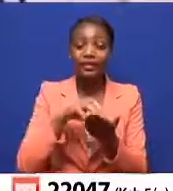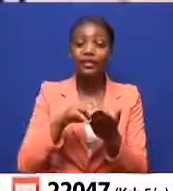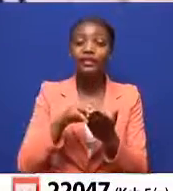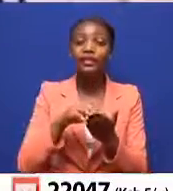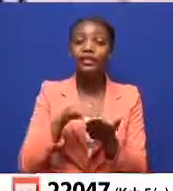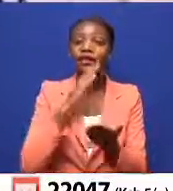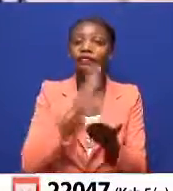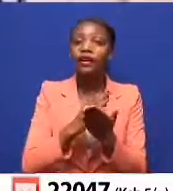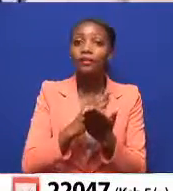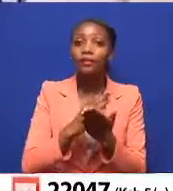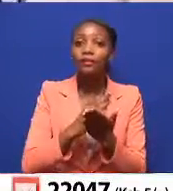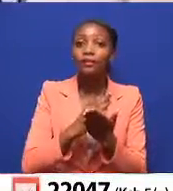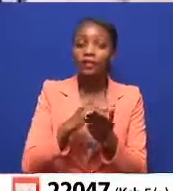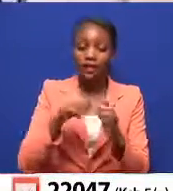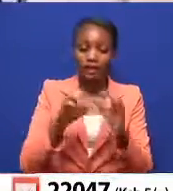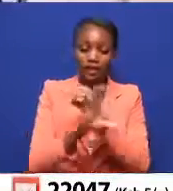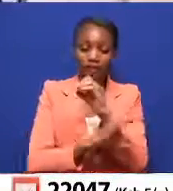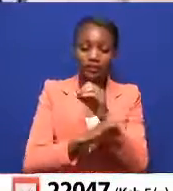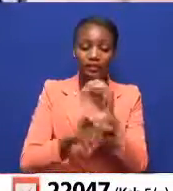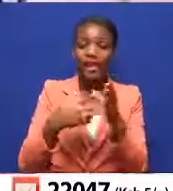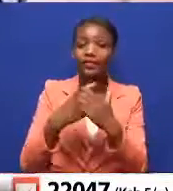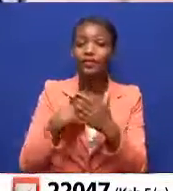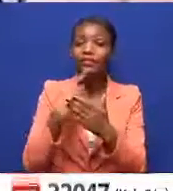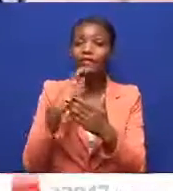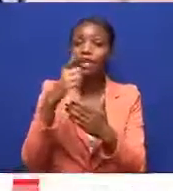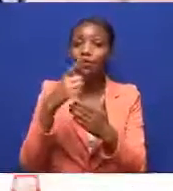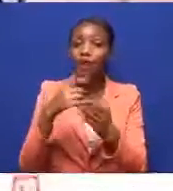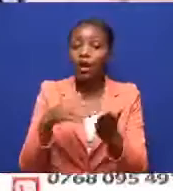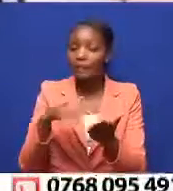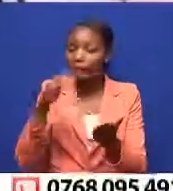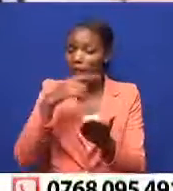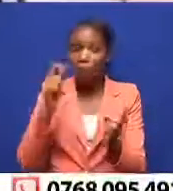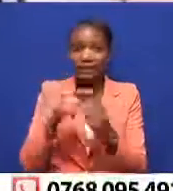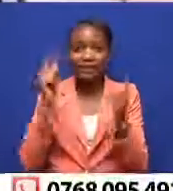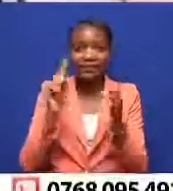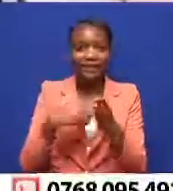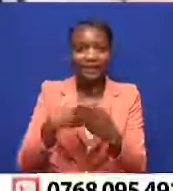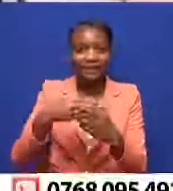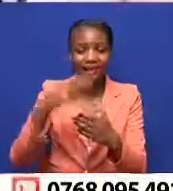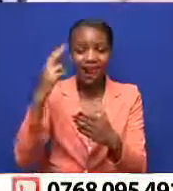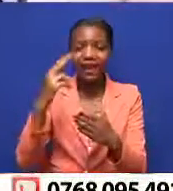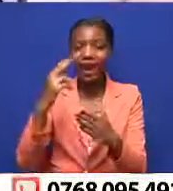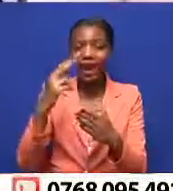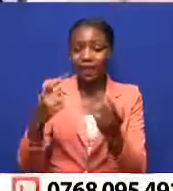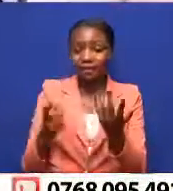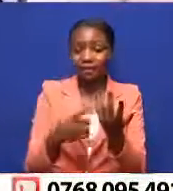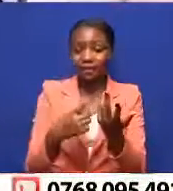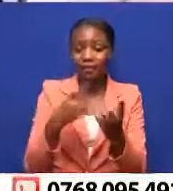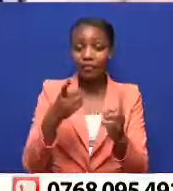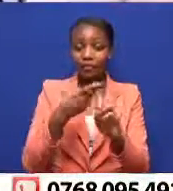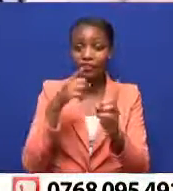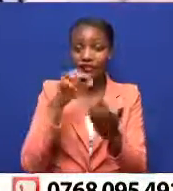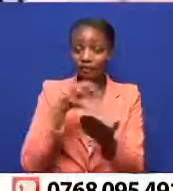yesterday, the more we test, the higher the number of positive cases that we are likely to get.